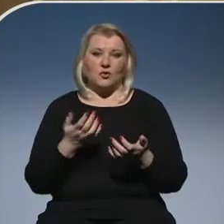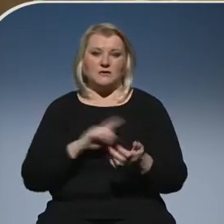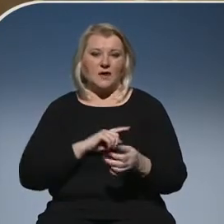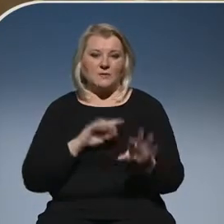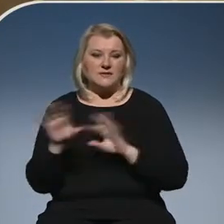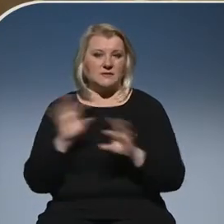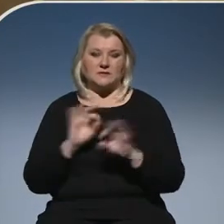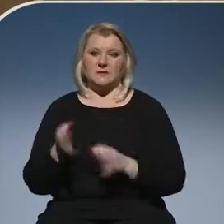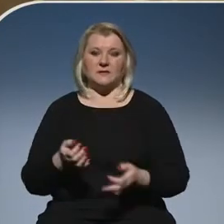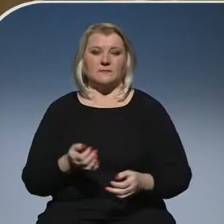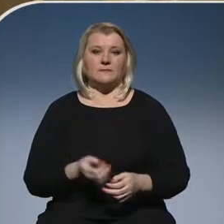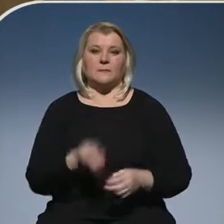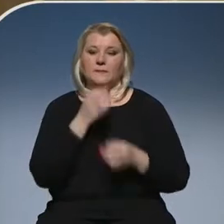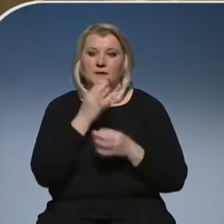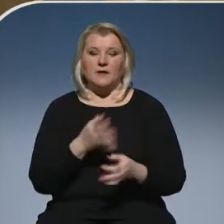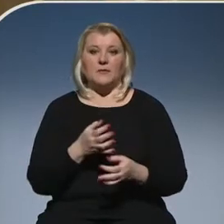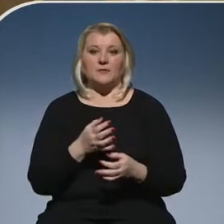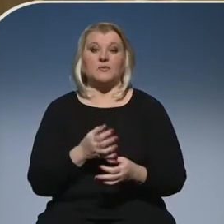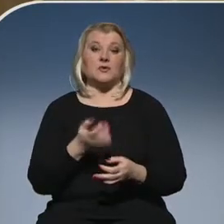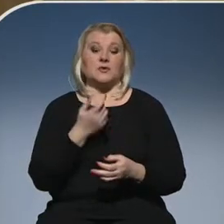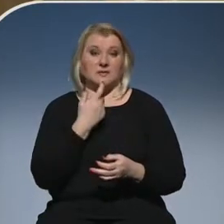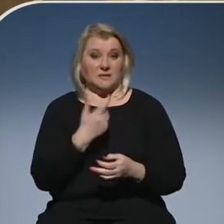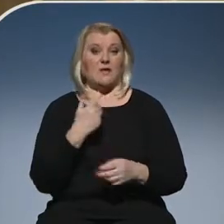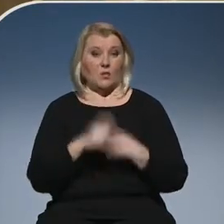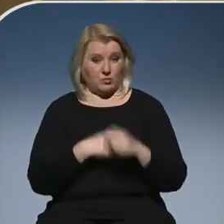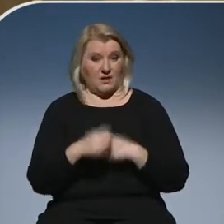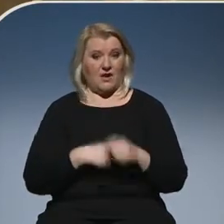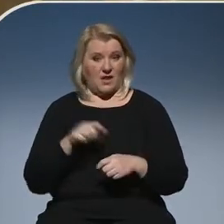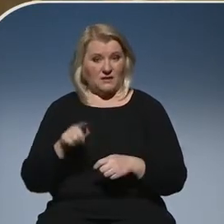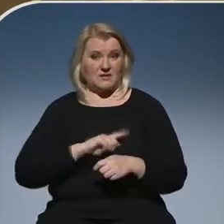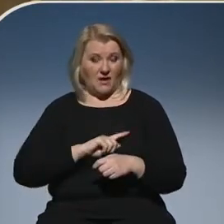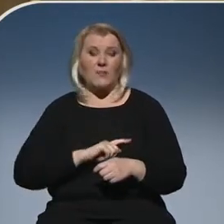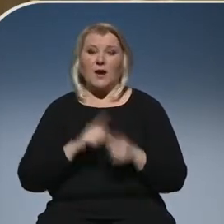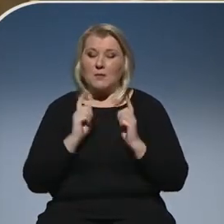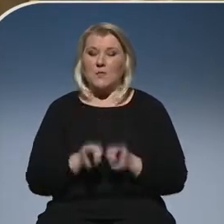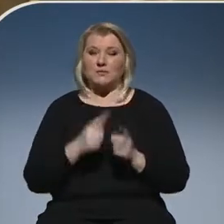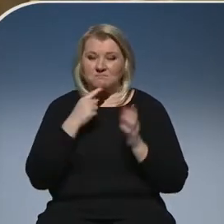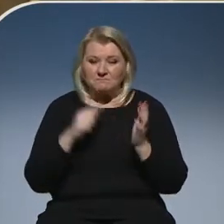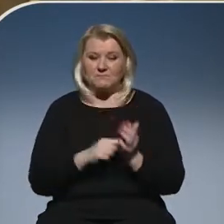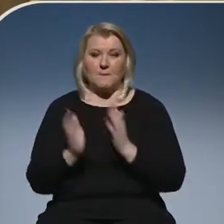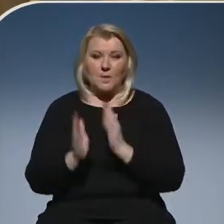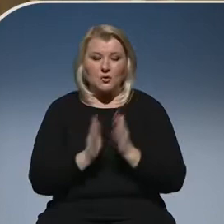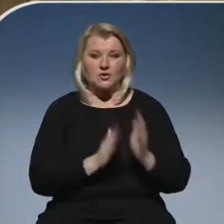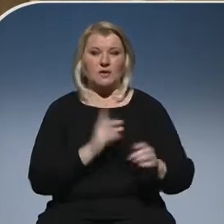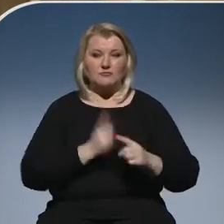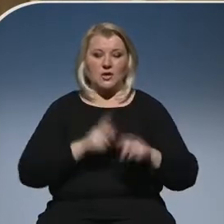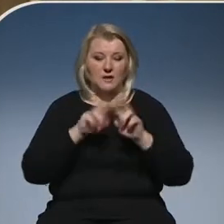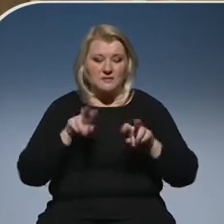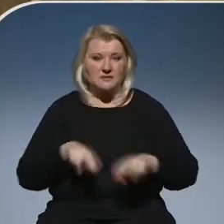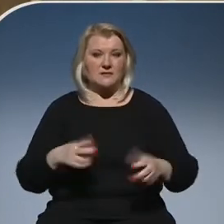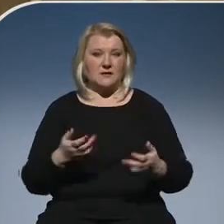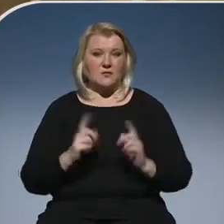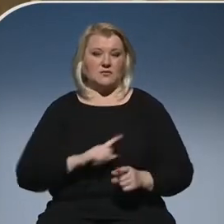ta druhá rada je, pokud se teda to chcete pustit, tak ale pořádně, a zase jsme u toho času. Zase to znamená strávit desítky hodin